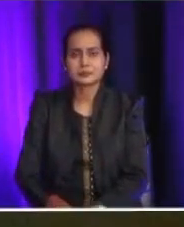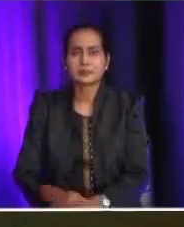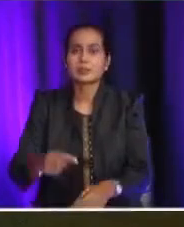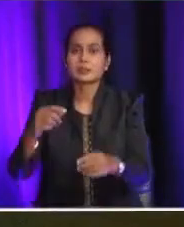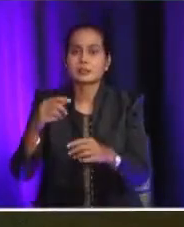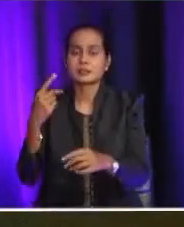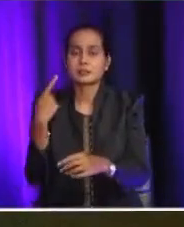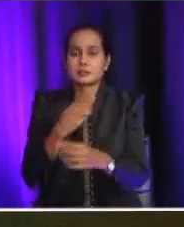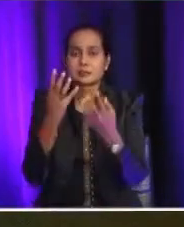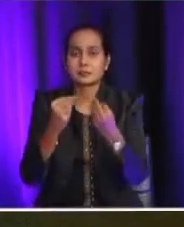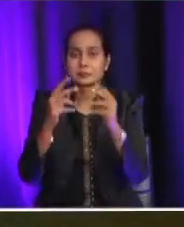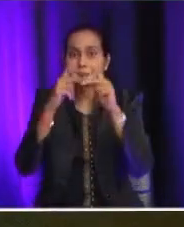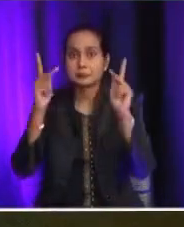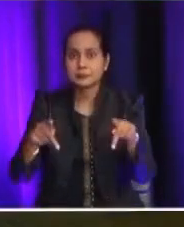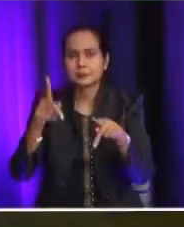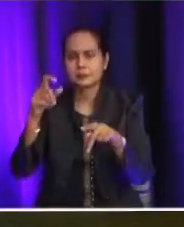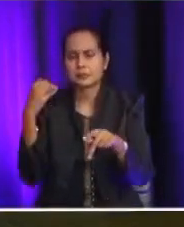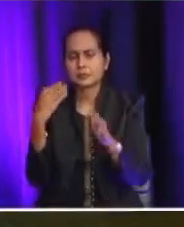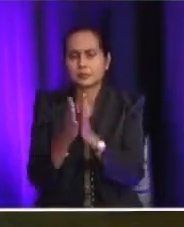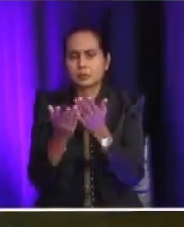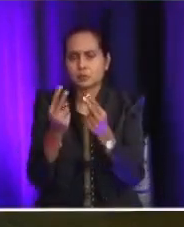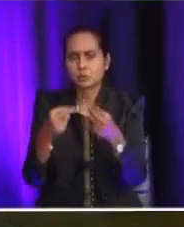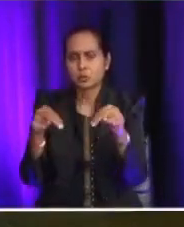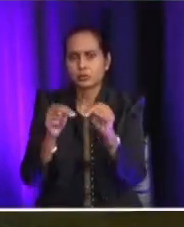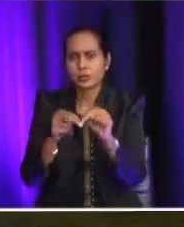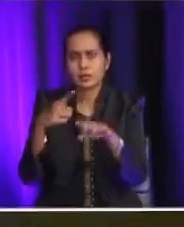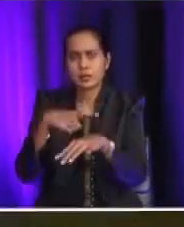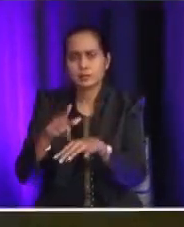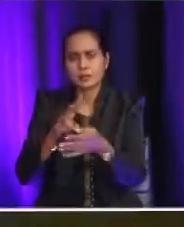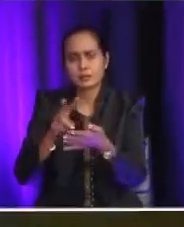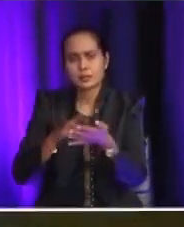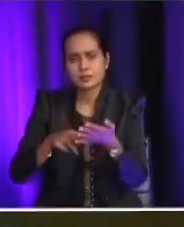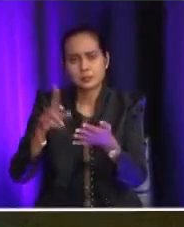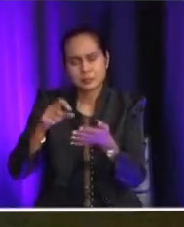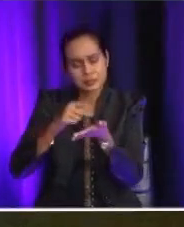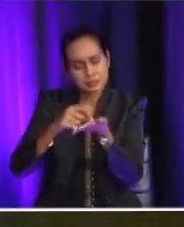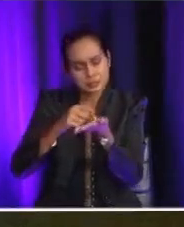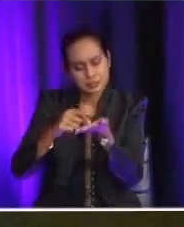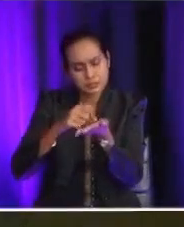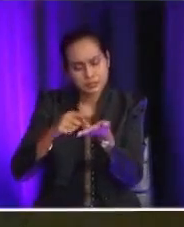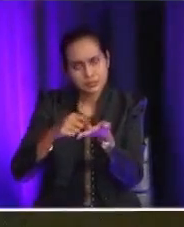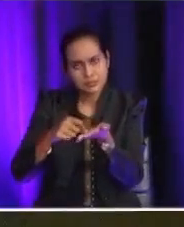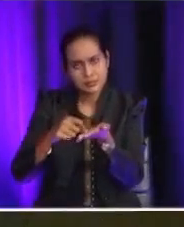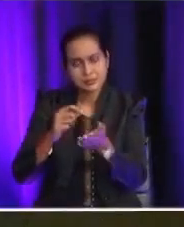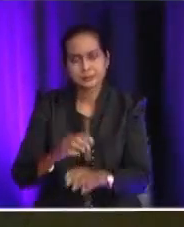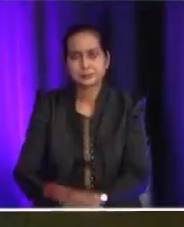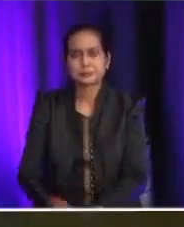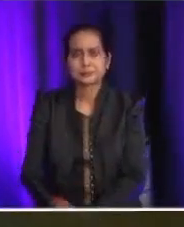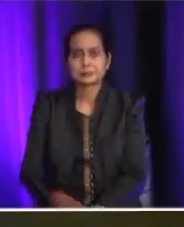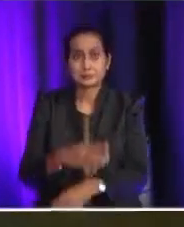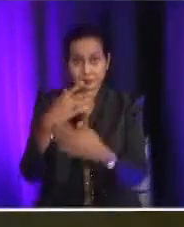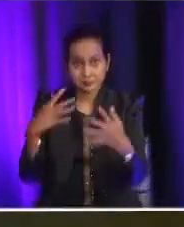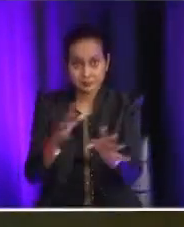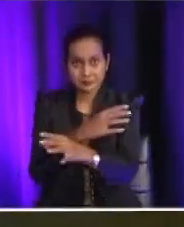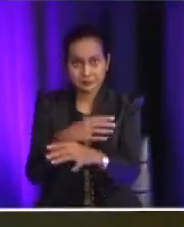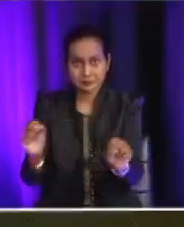ada buku nota nak catat semua kan. Selepas baca, mesti buat catatan. Betul. Okey. Dah siap ke belum? Dah siap ke? Dah